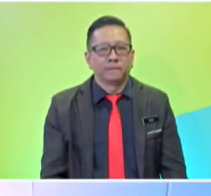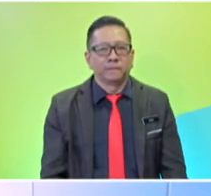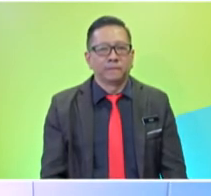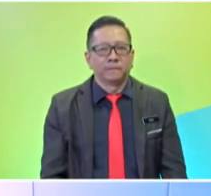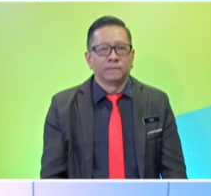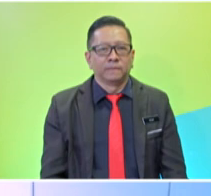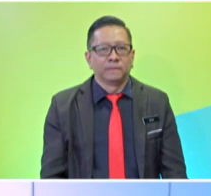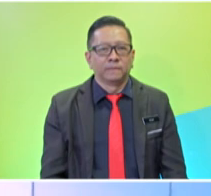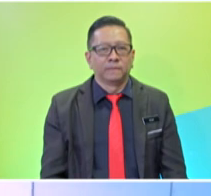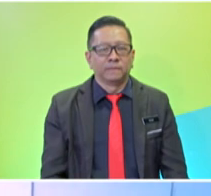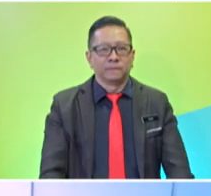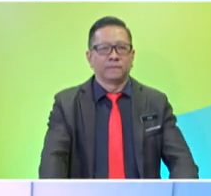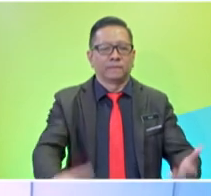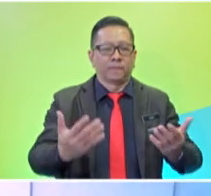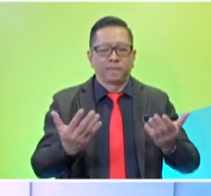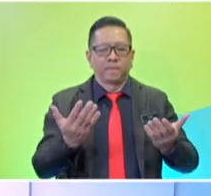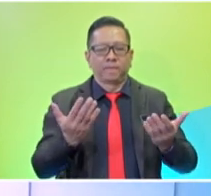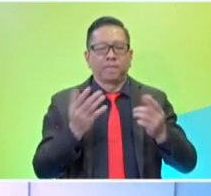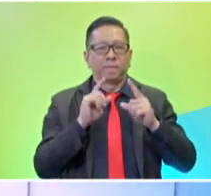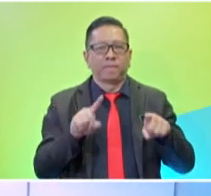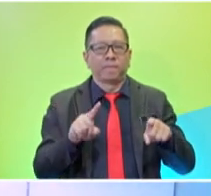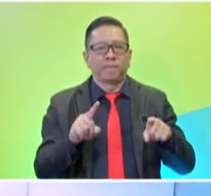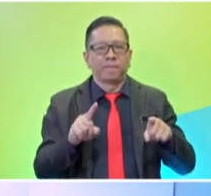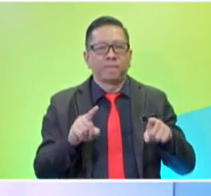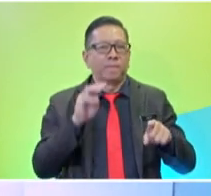bandingkan dengan jawaban yang kita dapat